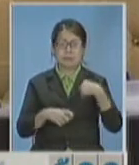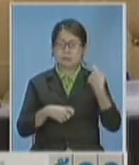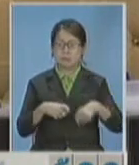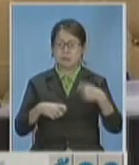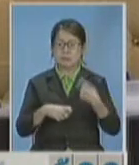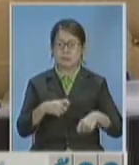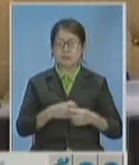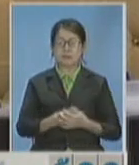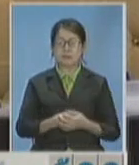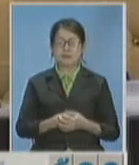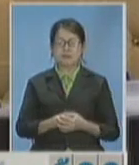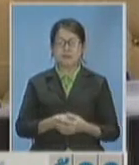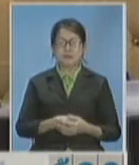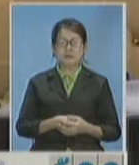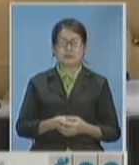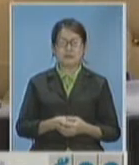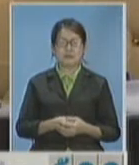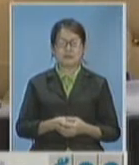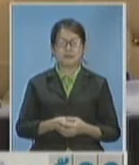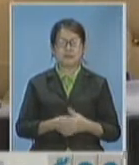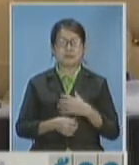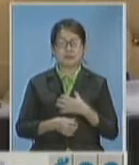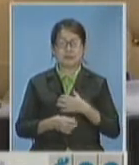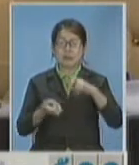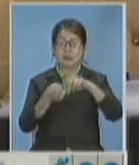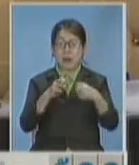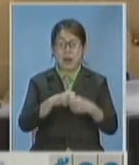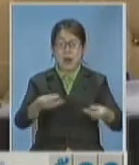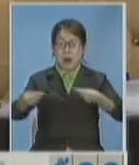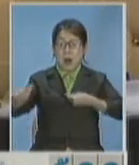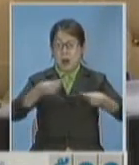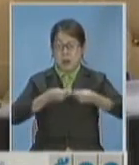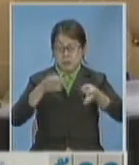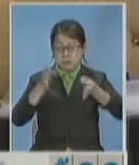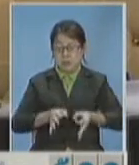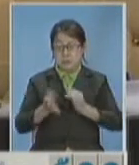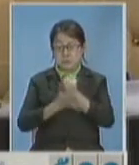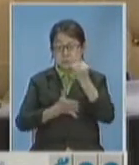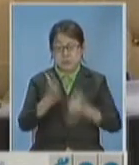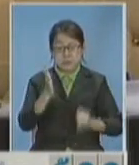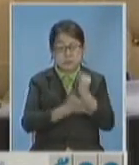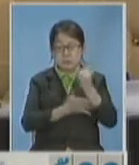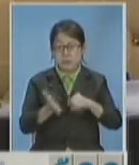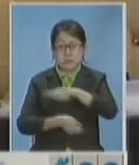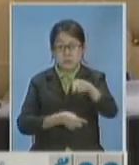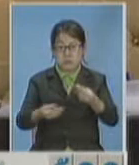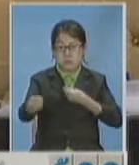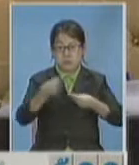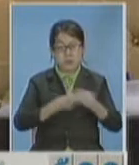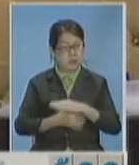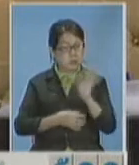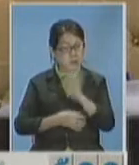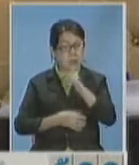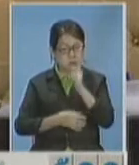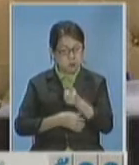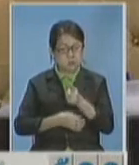ครับเพราะฉะนั้นอย่าโยนภาระตรงนี้มาที่ผมทุกสมาชิกทุกคนต้องมีส่วนรับผิดชอบ